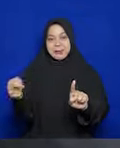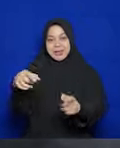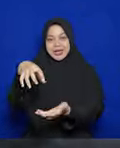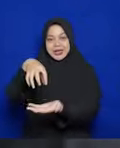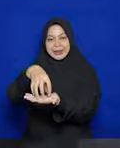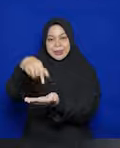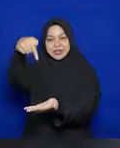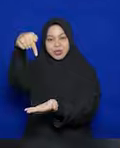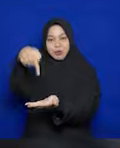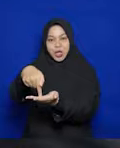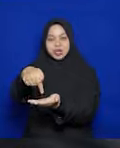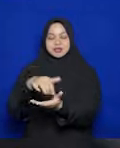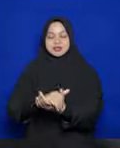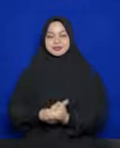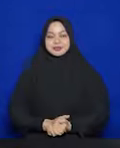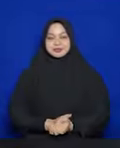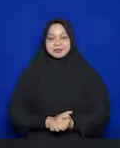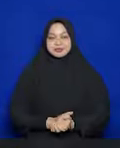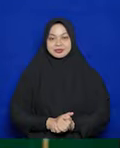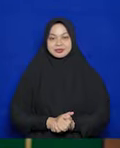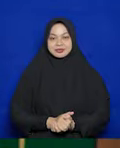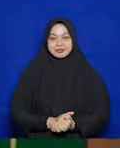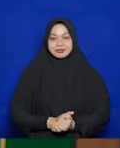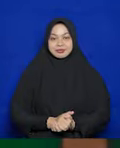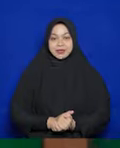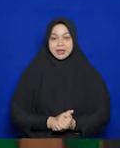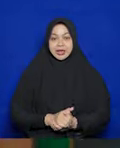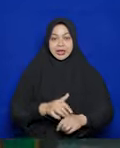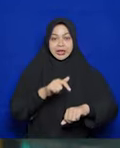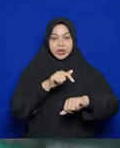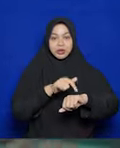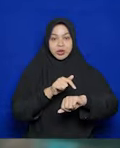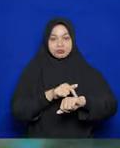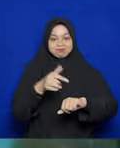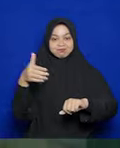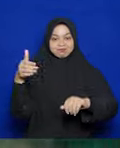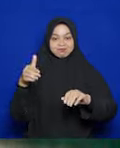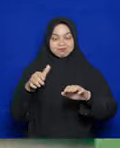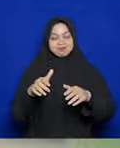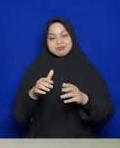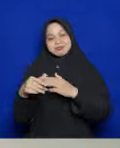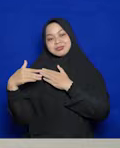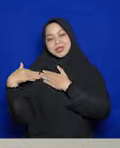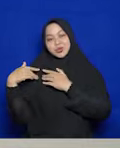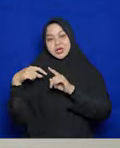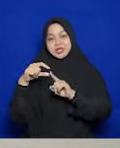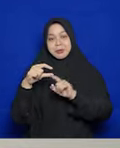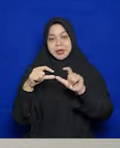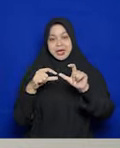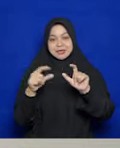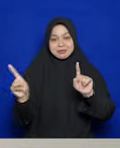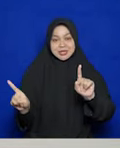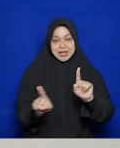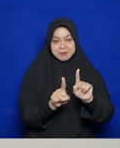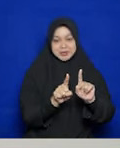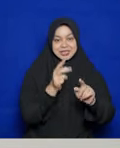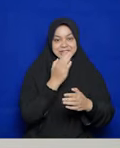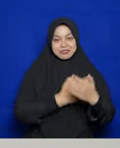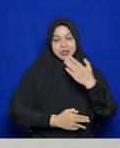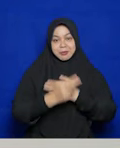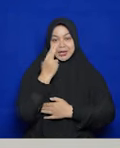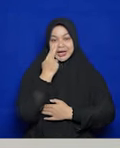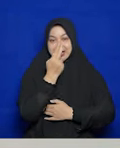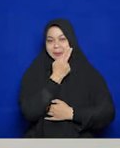area coblosnya saat di bilik suara ketika petugas KPPS mendampingi di fabel netra